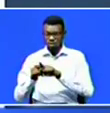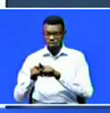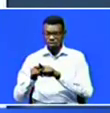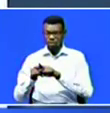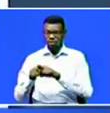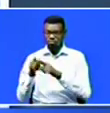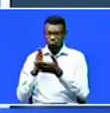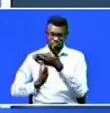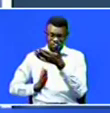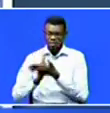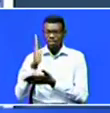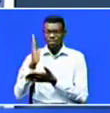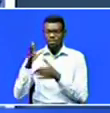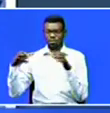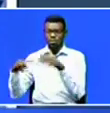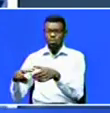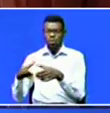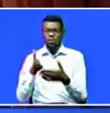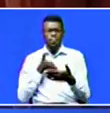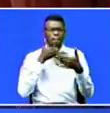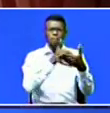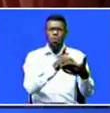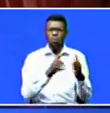kutowazuia katika uwanja wa ndege wa JKIA.